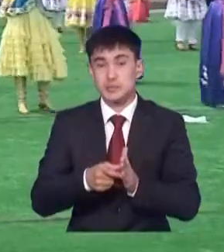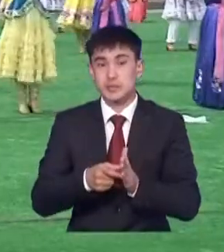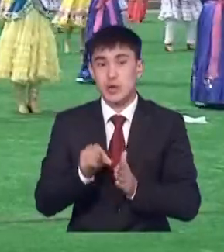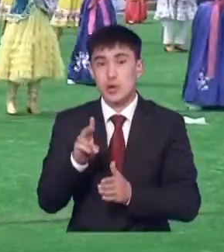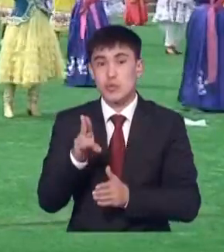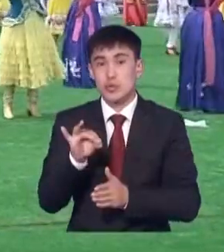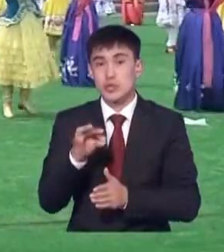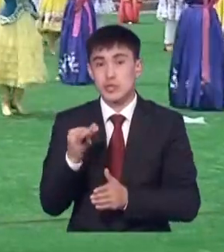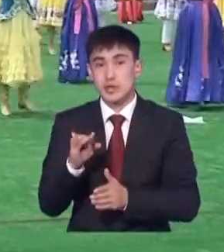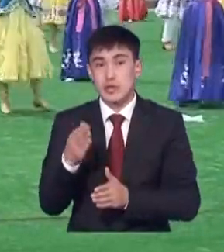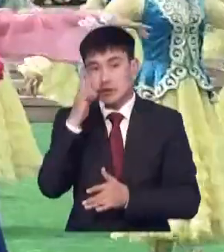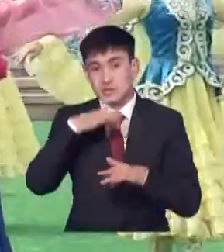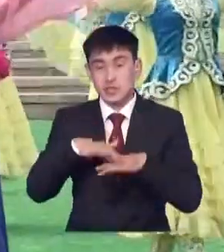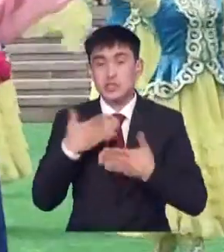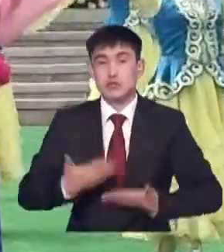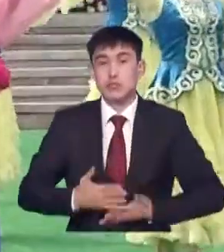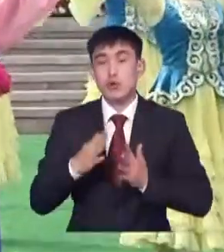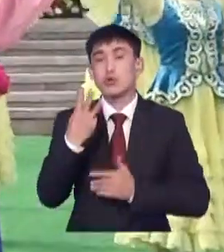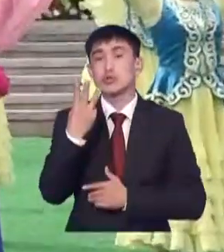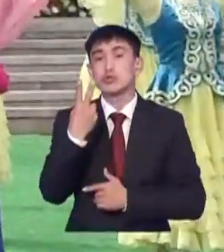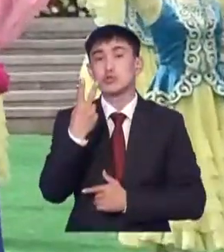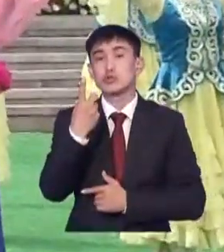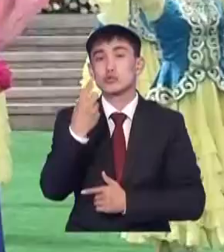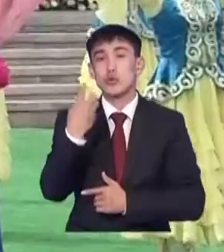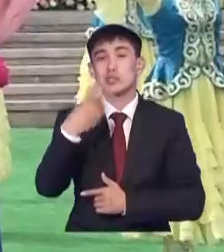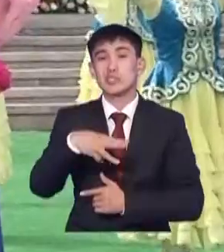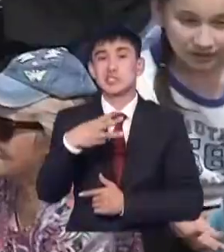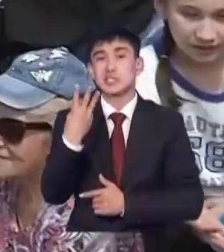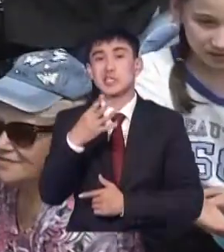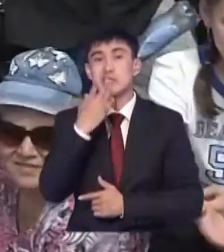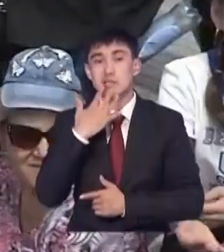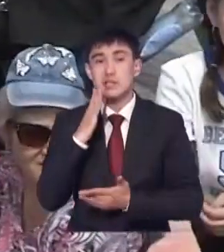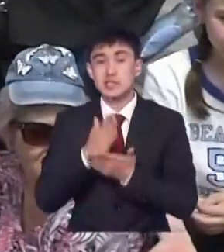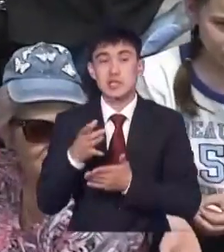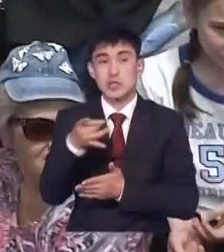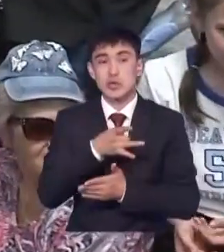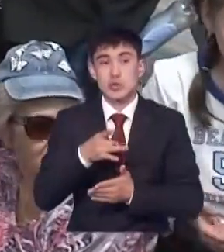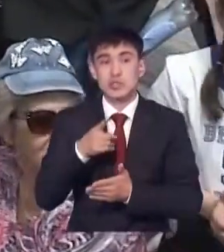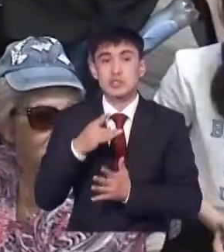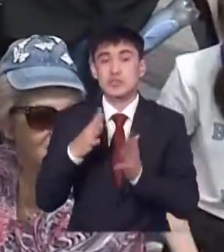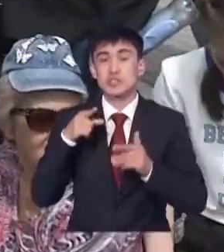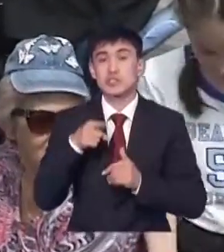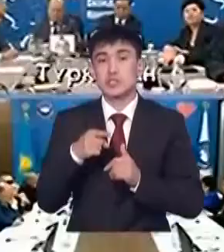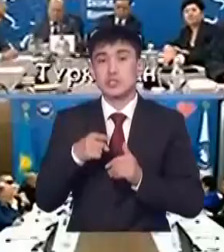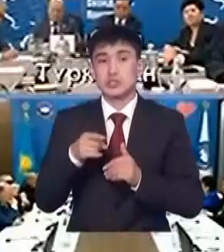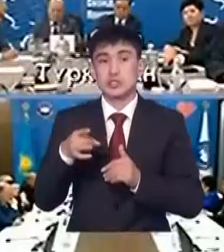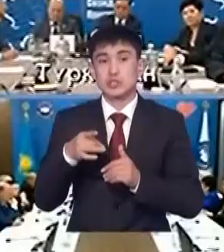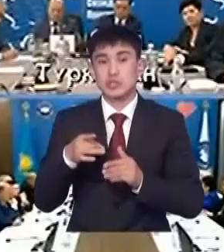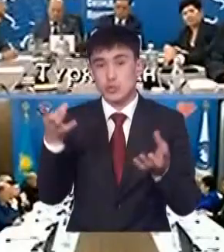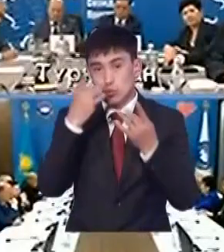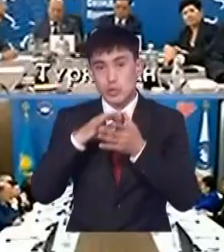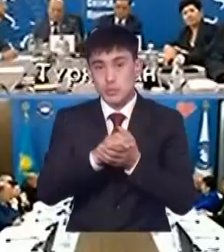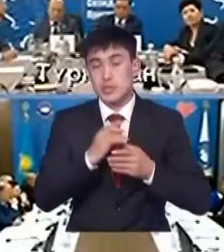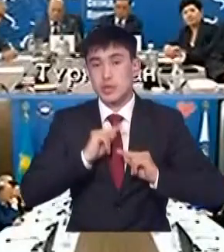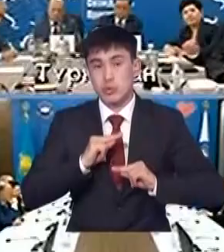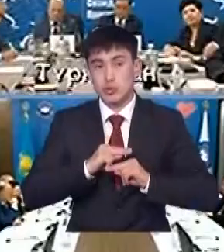нашей стране проживают представители более 130 национальностей. В регионах действует свыше 1000 этнокультурных объединений. За вклад в укрепление мира и